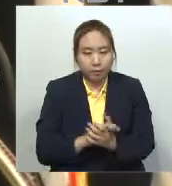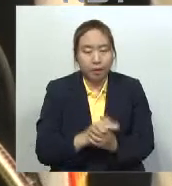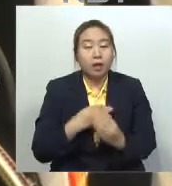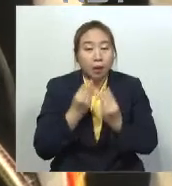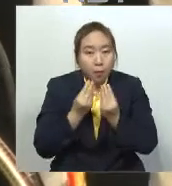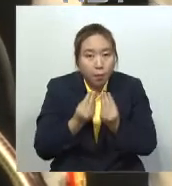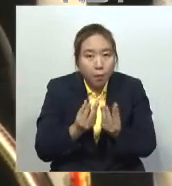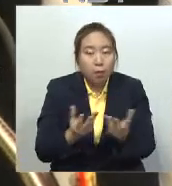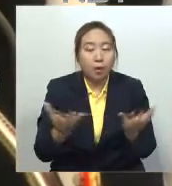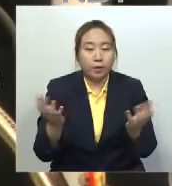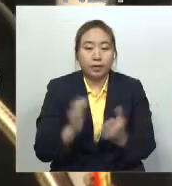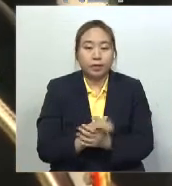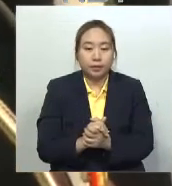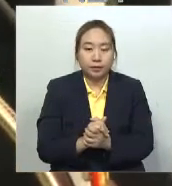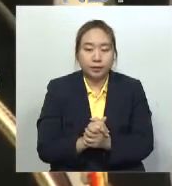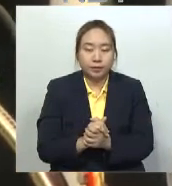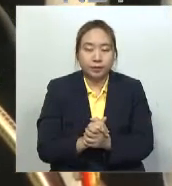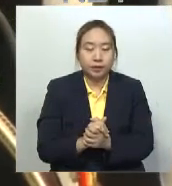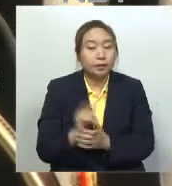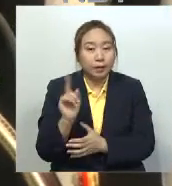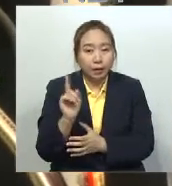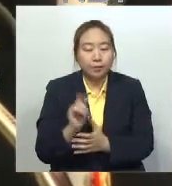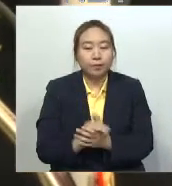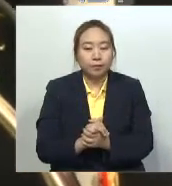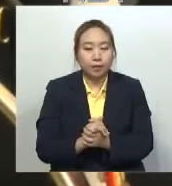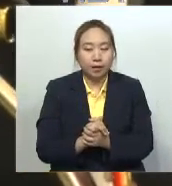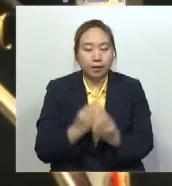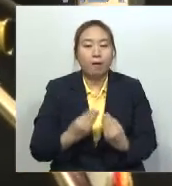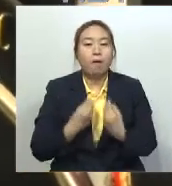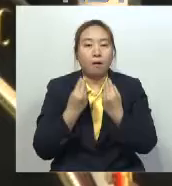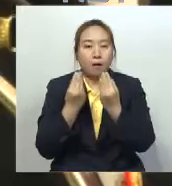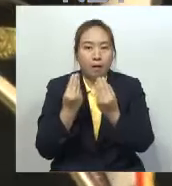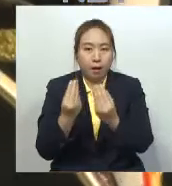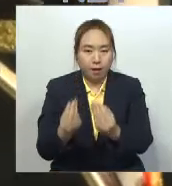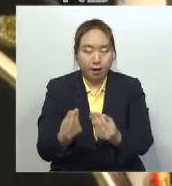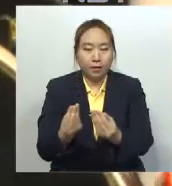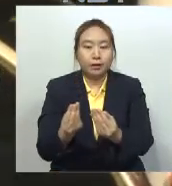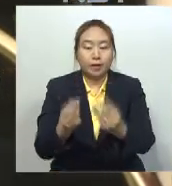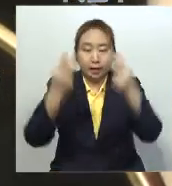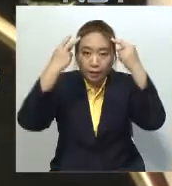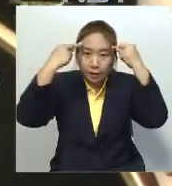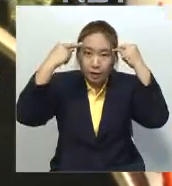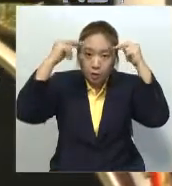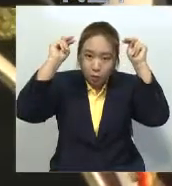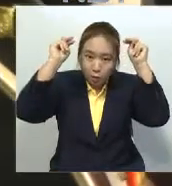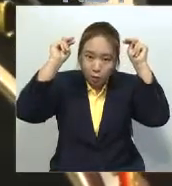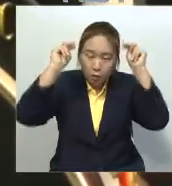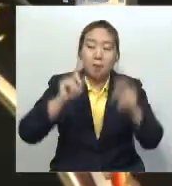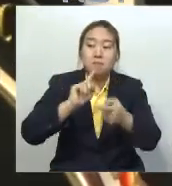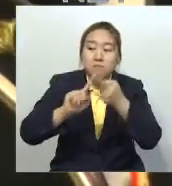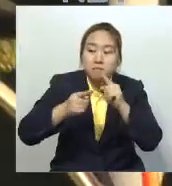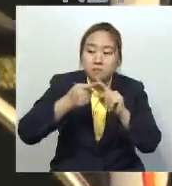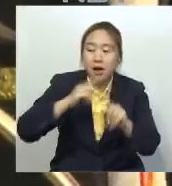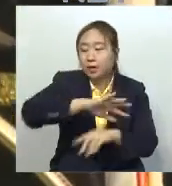ให้พรหรือก็ร่วมกันอธิษฐานขอให้นายกและเพื่อนๆทุกค